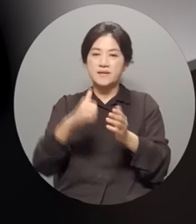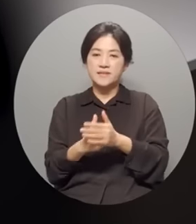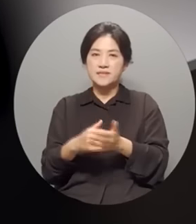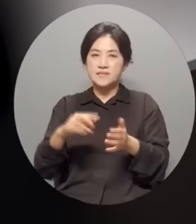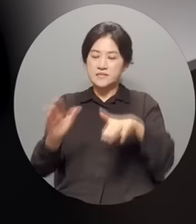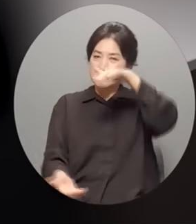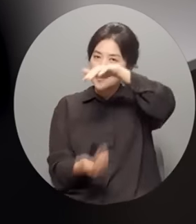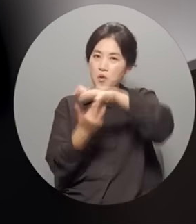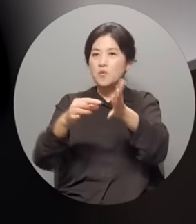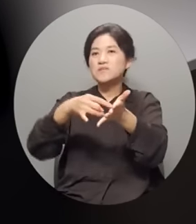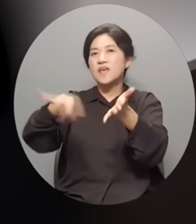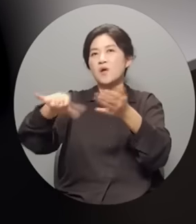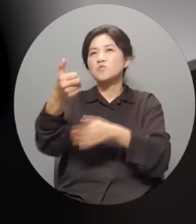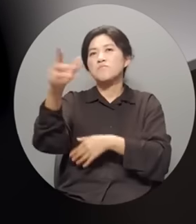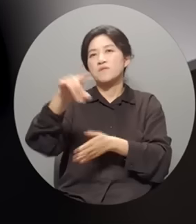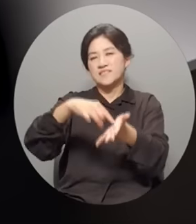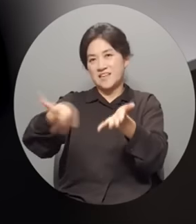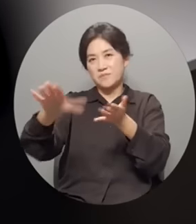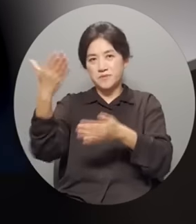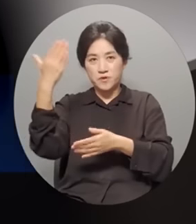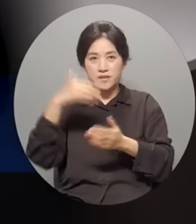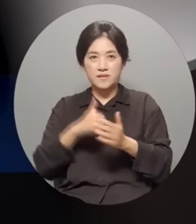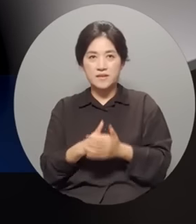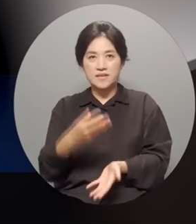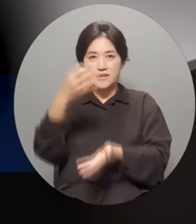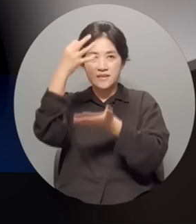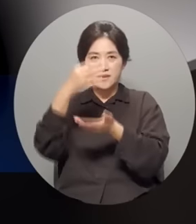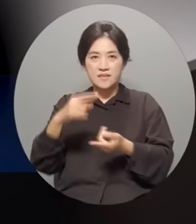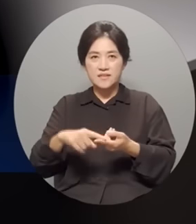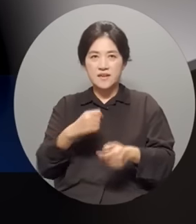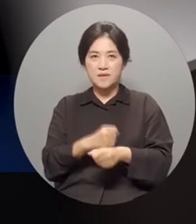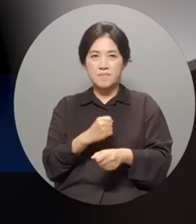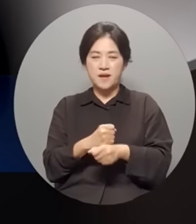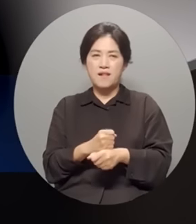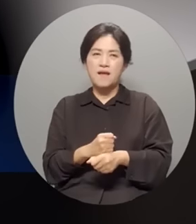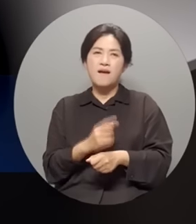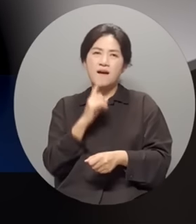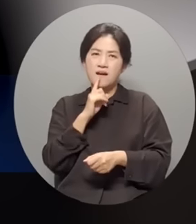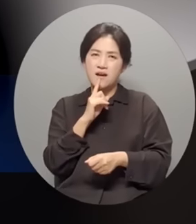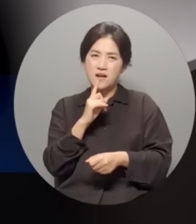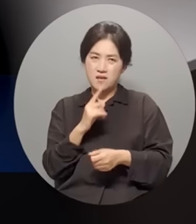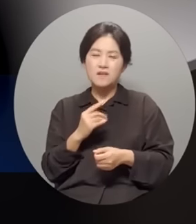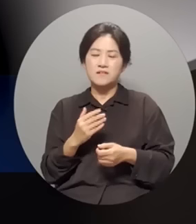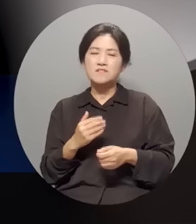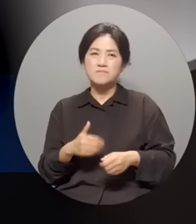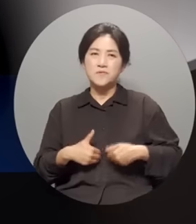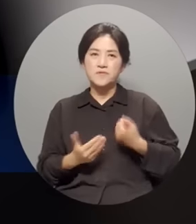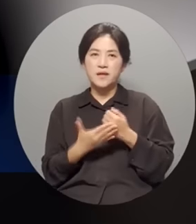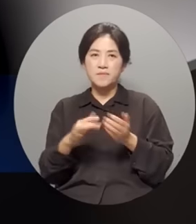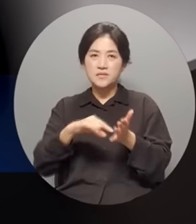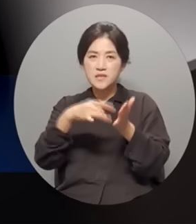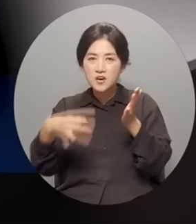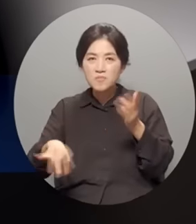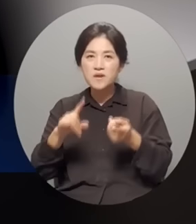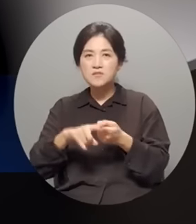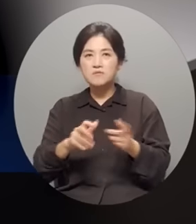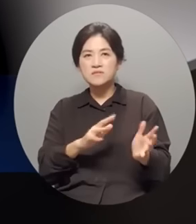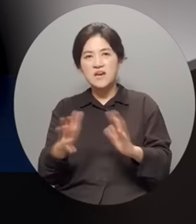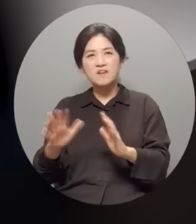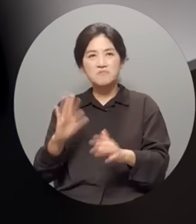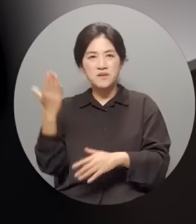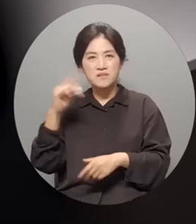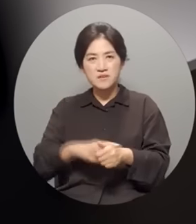세율인 50%가 적용됩니다. 재산에 대한 얘기를 안 할 수가 없었고 세금 쪽으로 결국에는 이야기가 가게